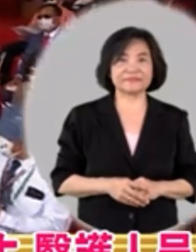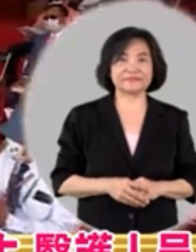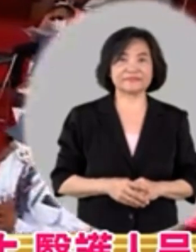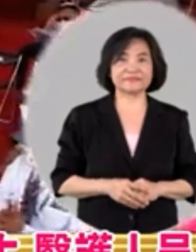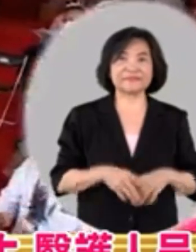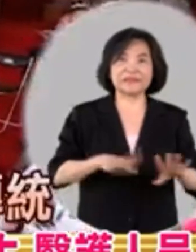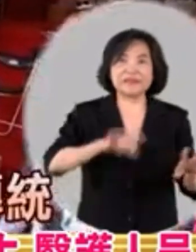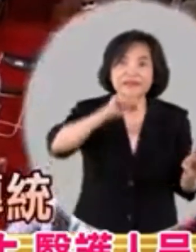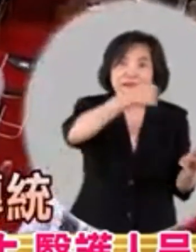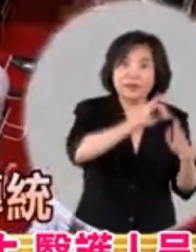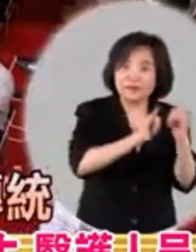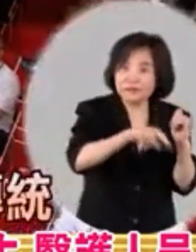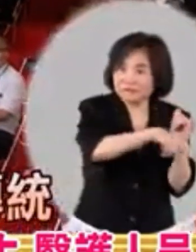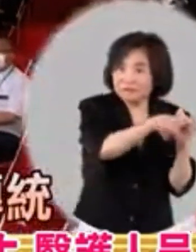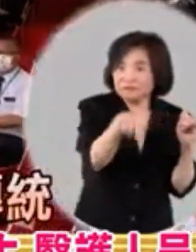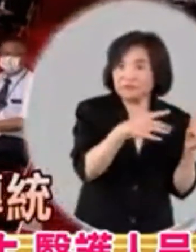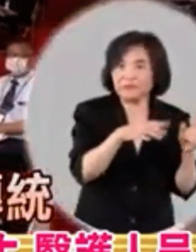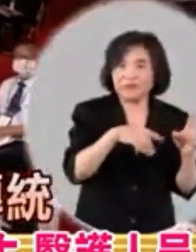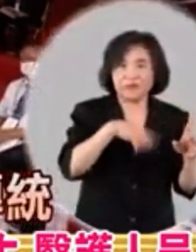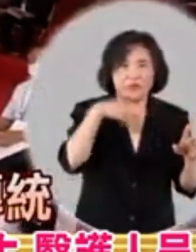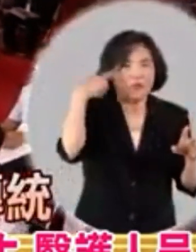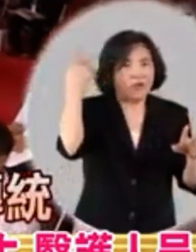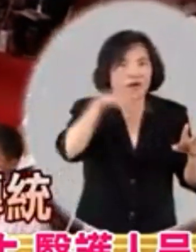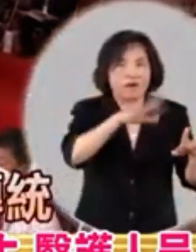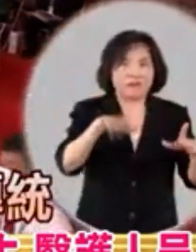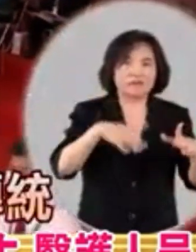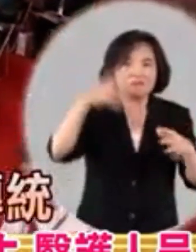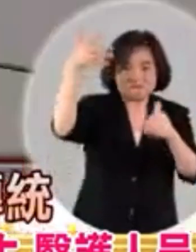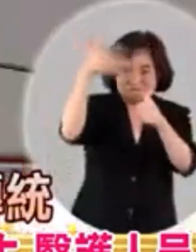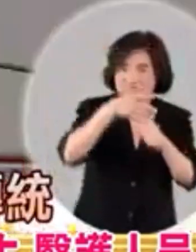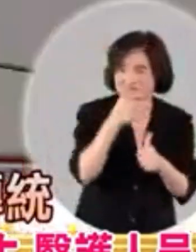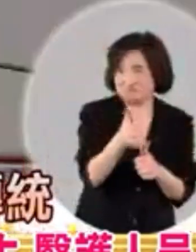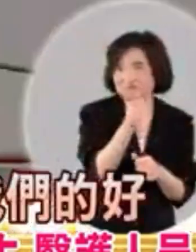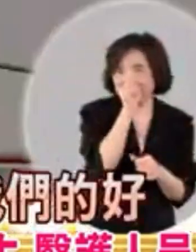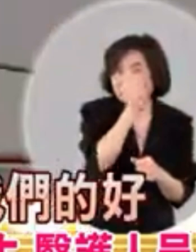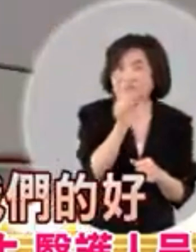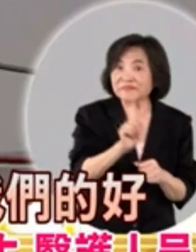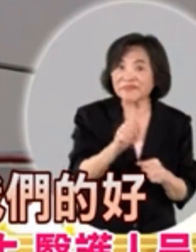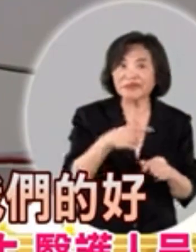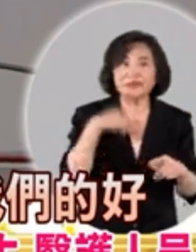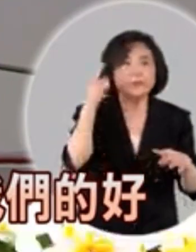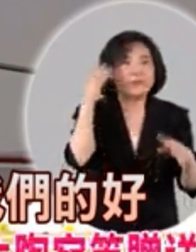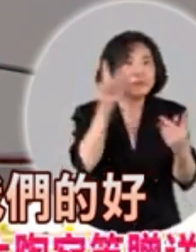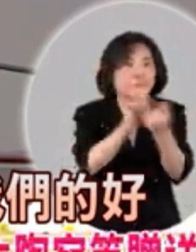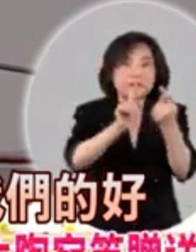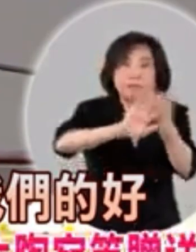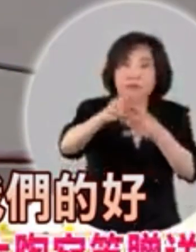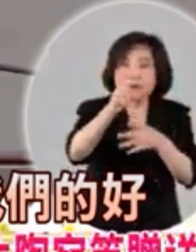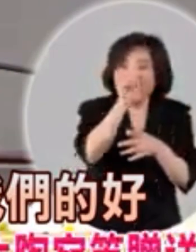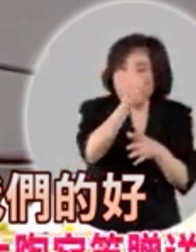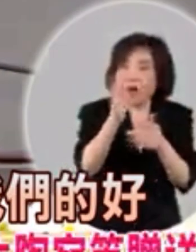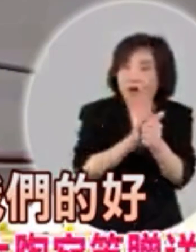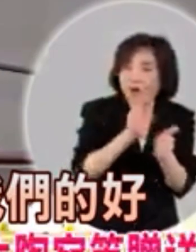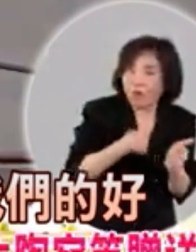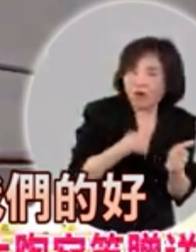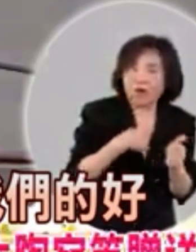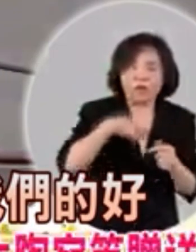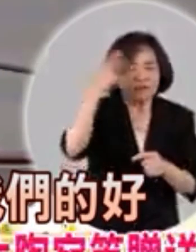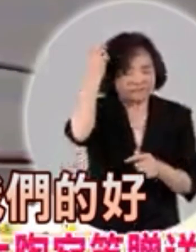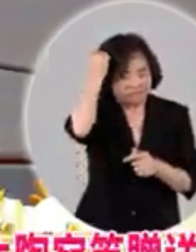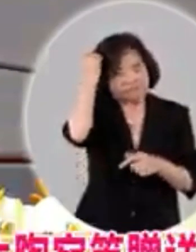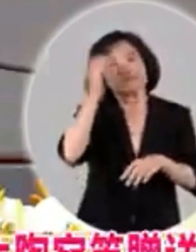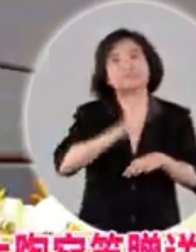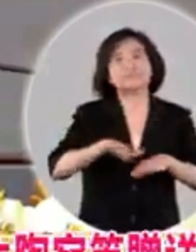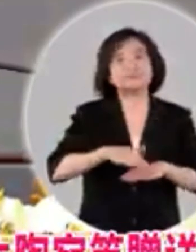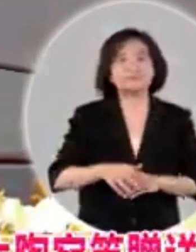台湾人有一个美好的传统，我们不会忘记别人对我们的好。去